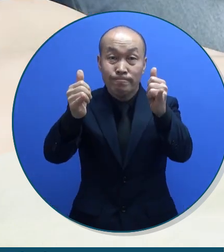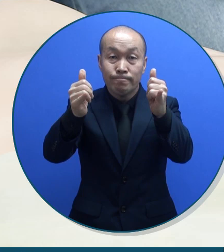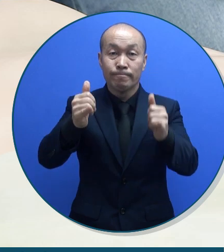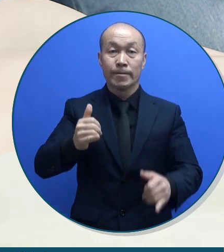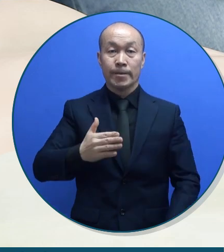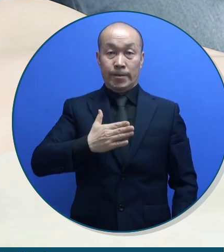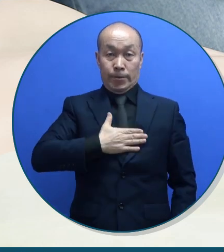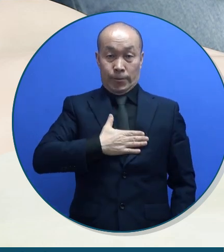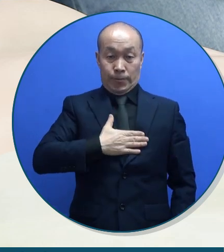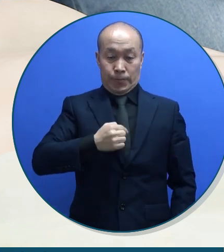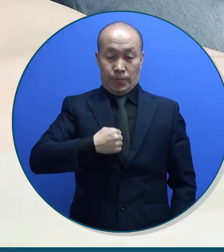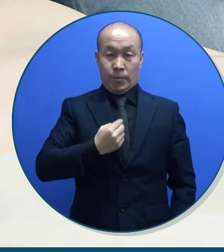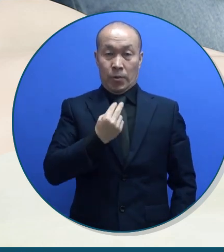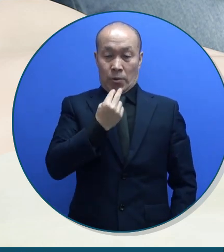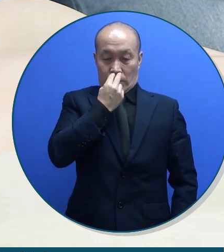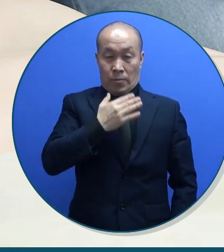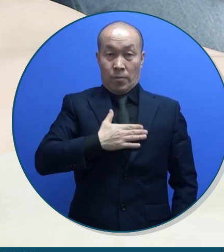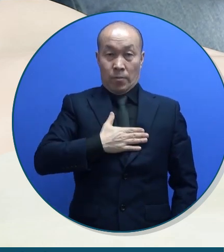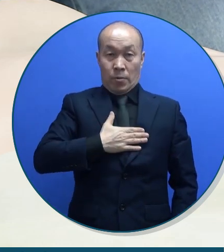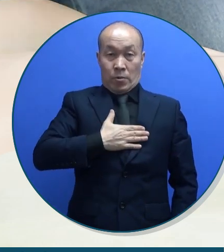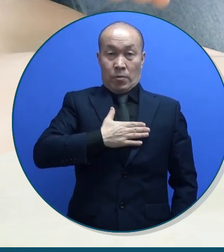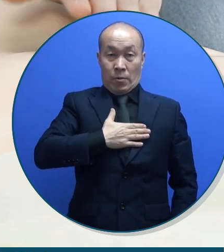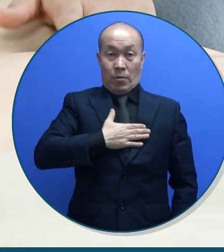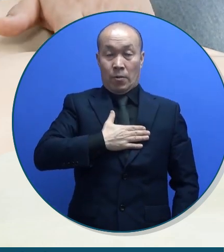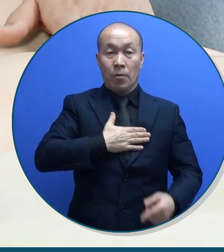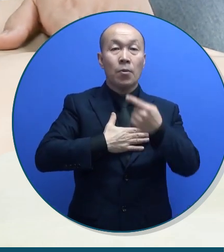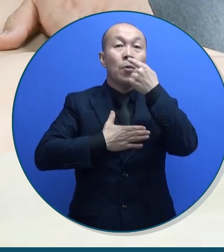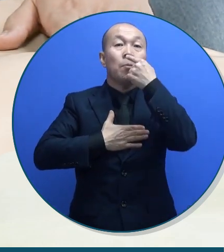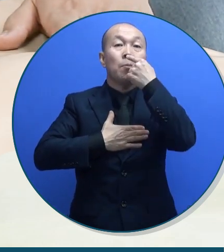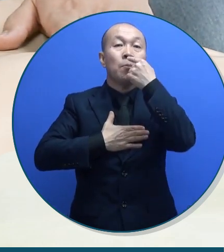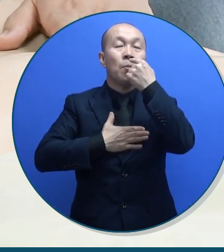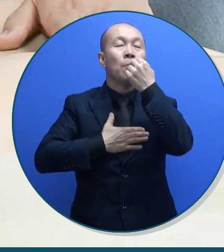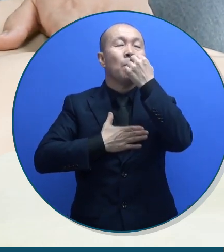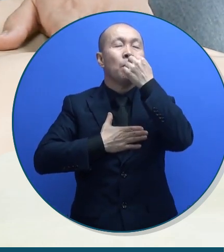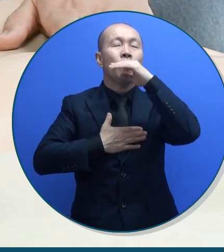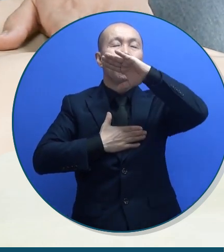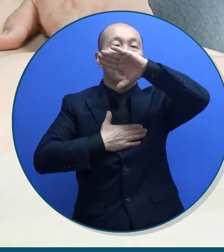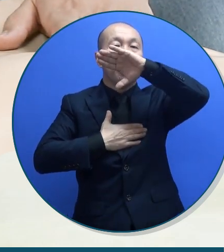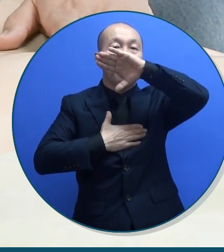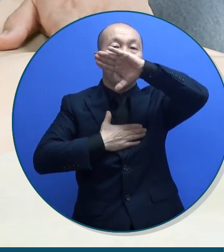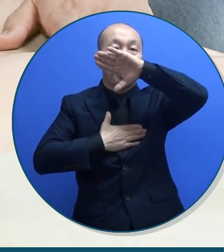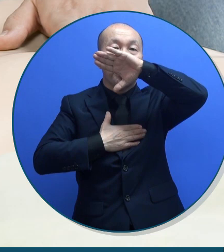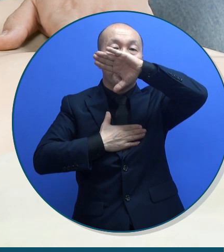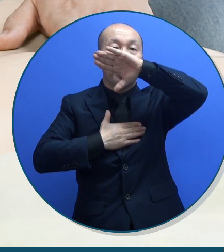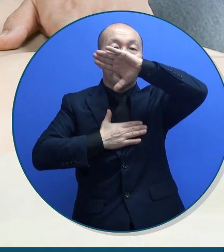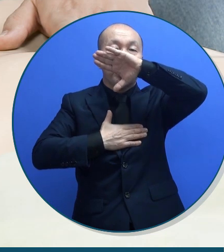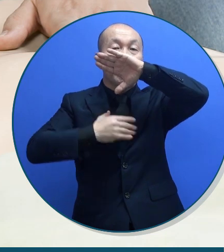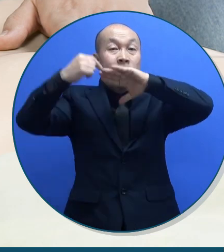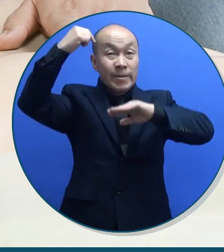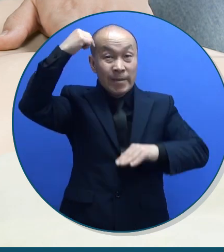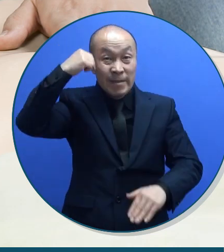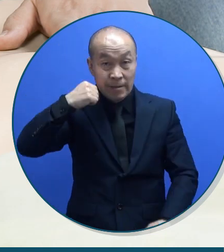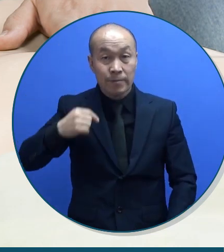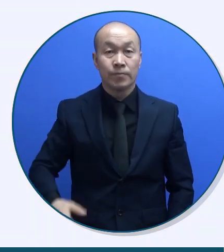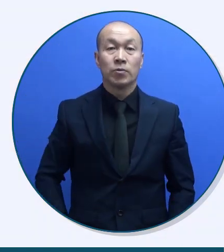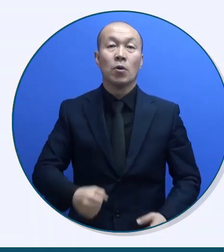청각장애인의 경우 가슴이 호흡에 따라 움직이는지를 보거나 손등을 코와 가슴에 두고 느껴볼 수